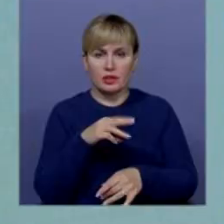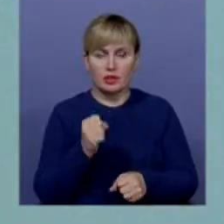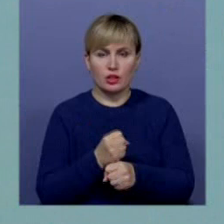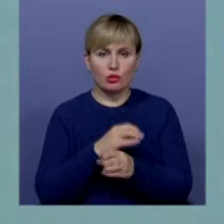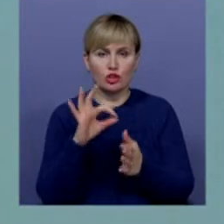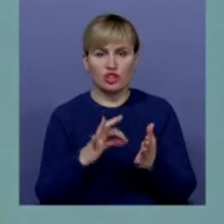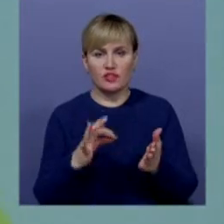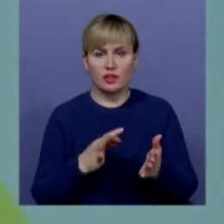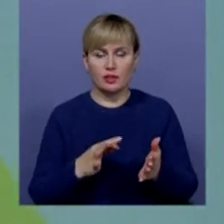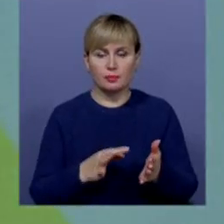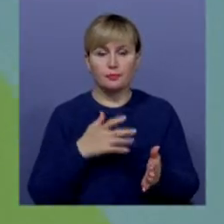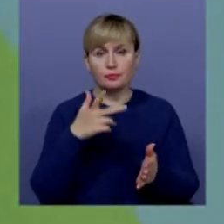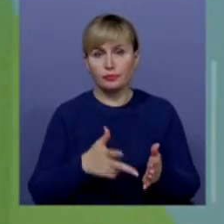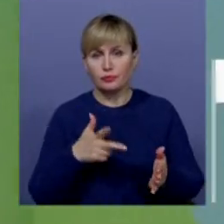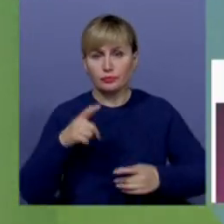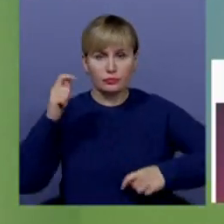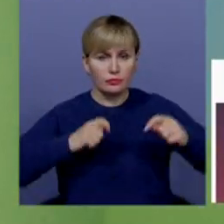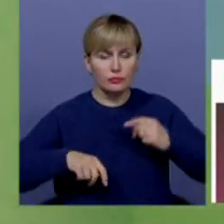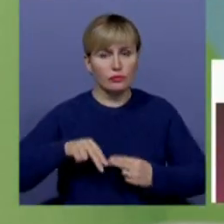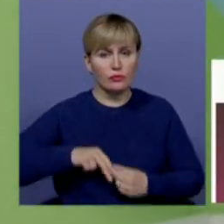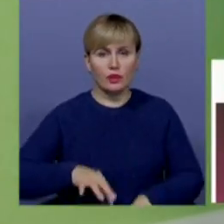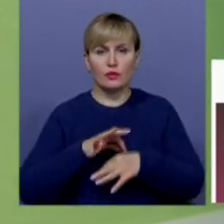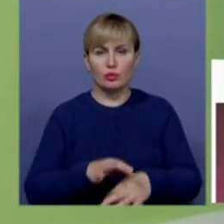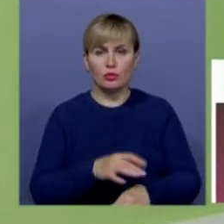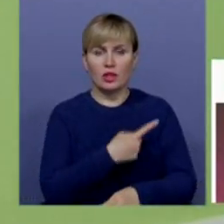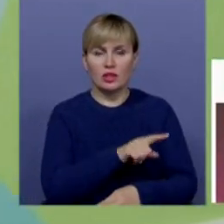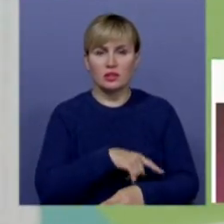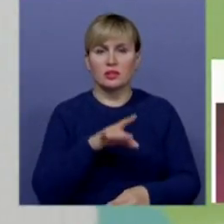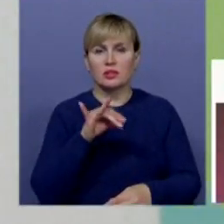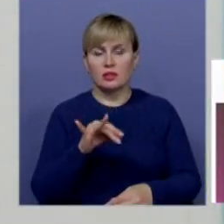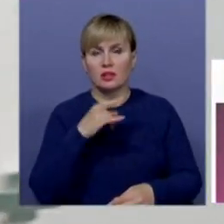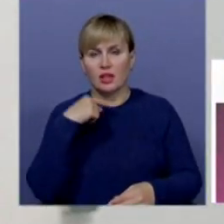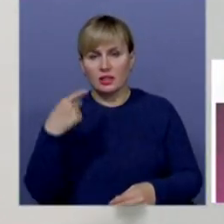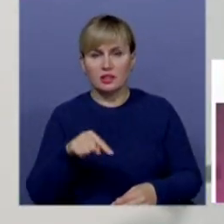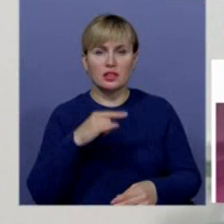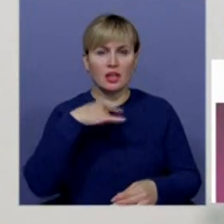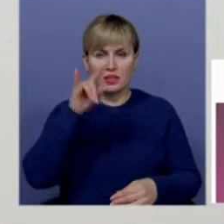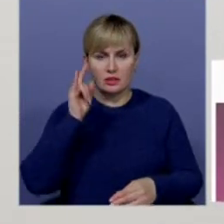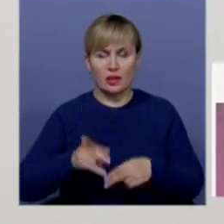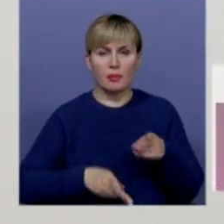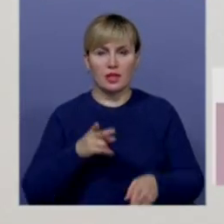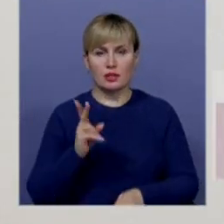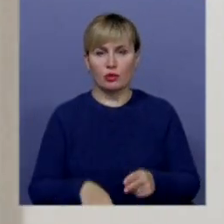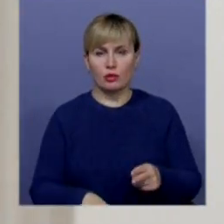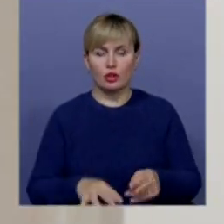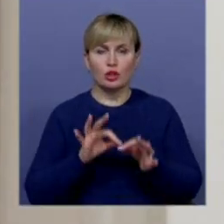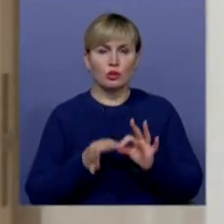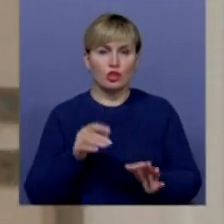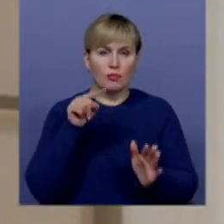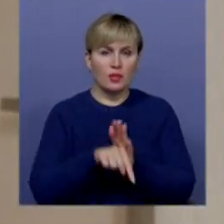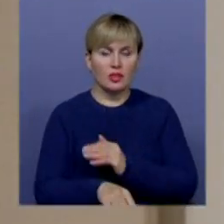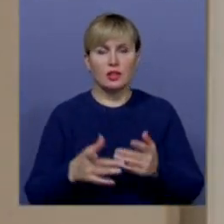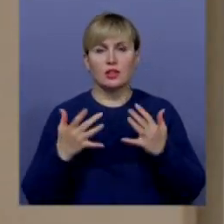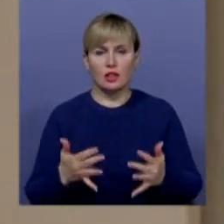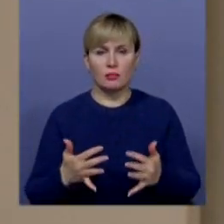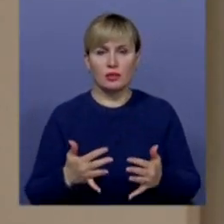швы. 3 часа кропотливого труда ведущих российских и казахстанских хирургов, и операция завершена. Сложное вмешательство